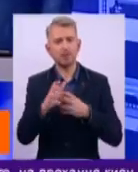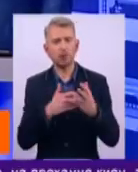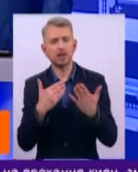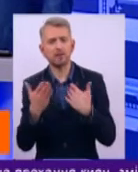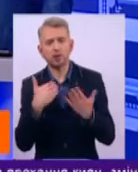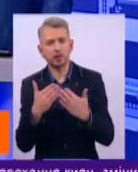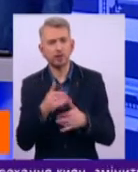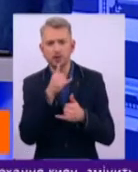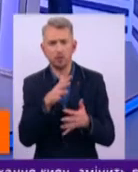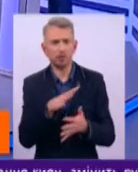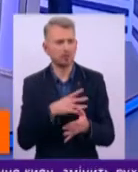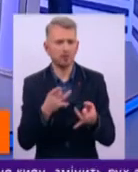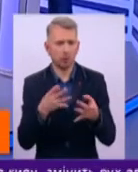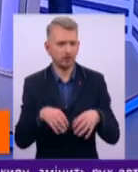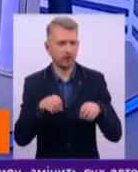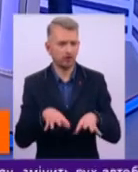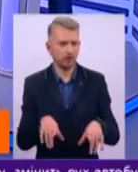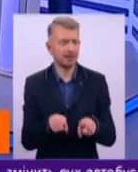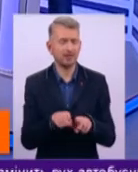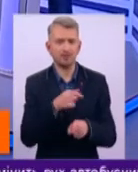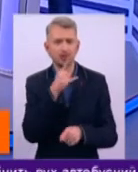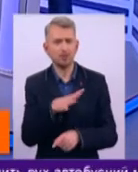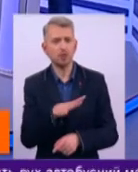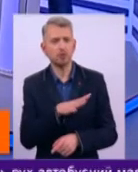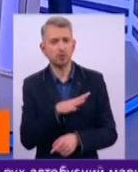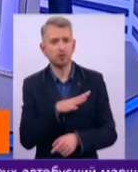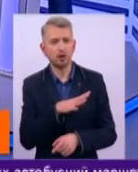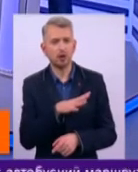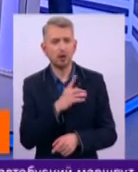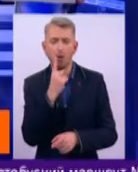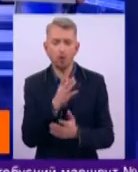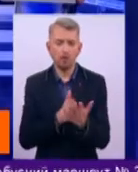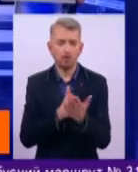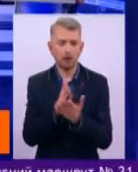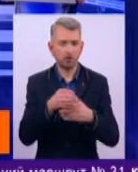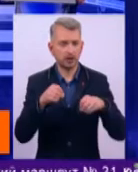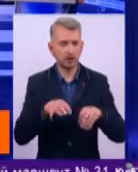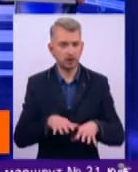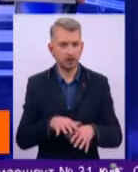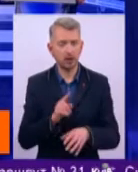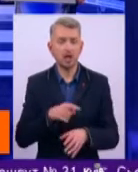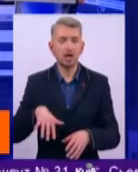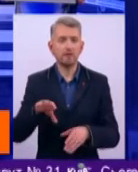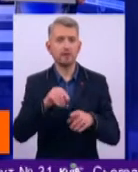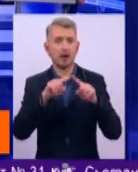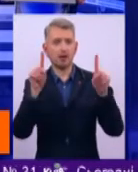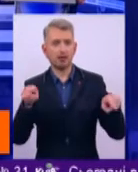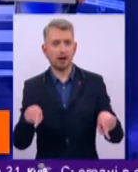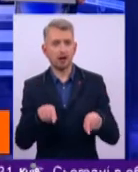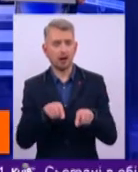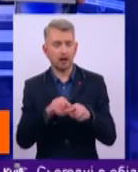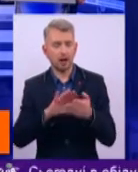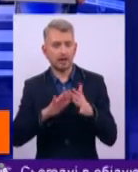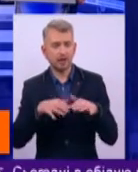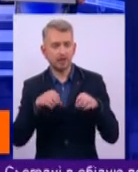відносинах не може бути простих рішень. Так само не може бути одновекторних рішень. Але і вся картина, і